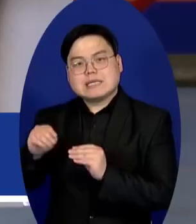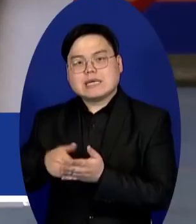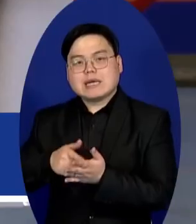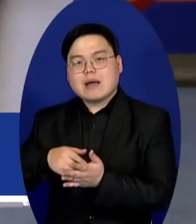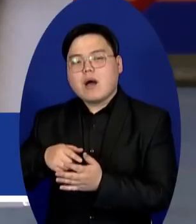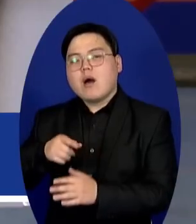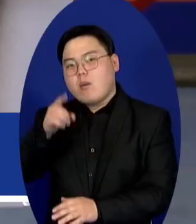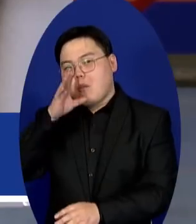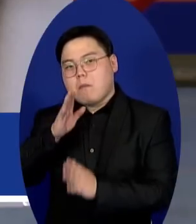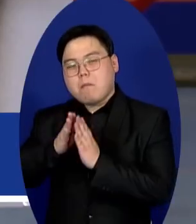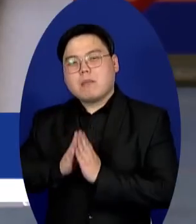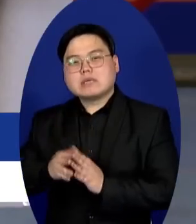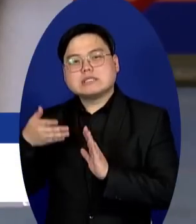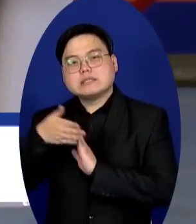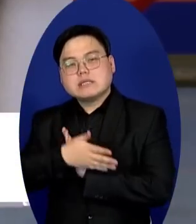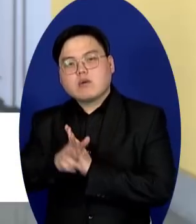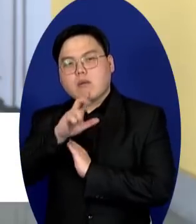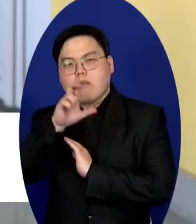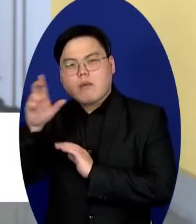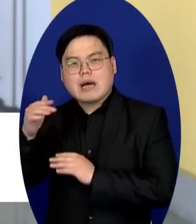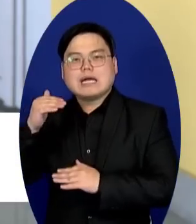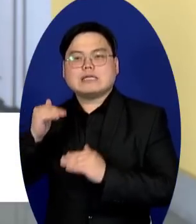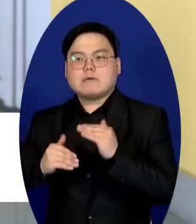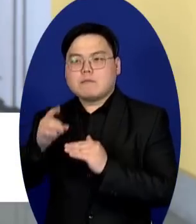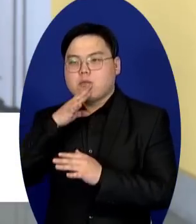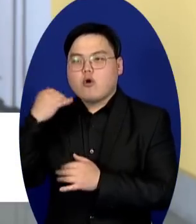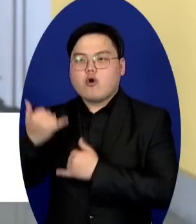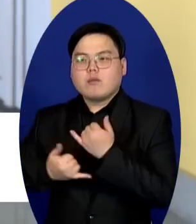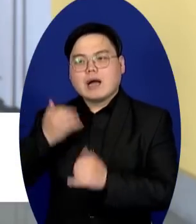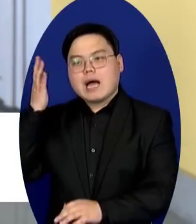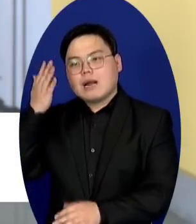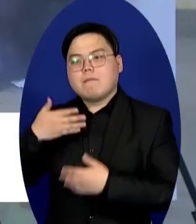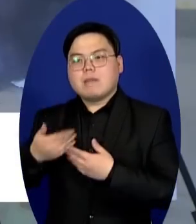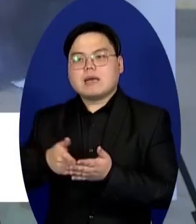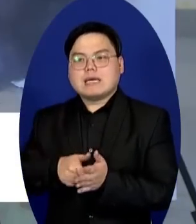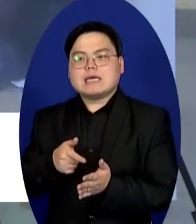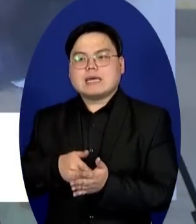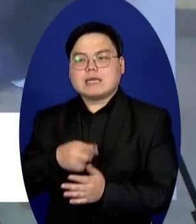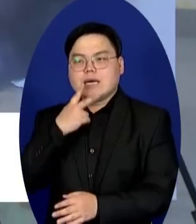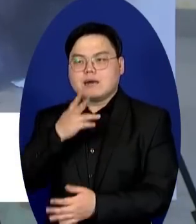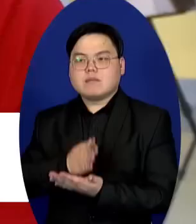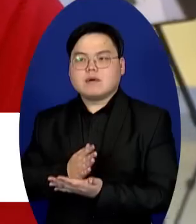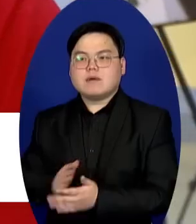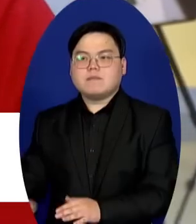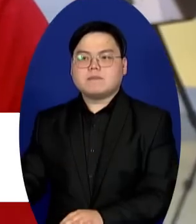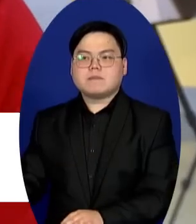сургаалаар дамжуулан байгалийн тэнцвэрт байдлыг бий болгох уламжлалт арга ухааныг төлөвшүүлэх шаардлагатай гэж үзэж байна. Бурхан багш айлдах